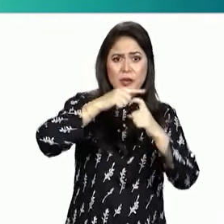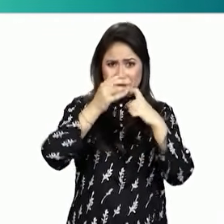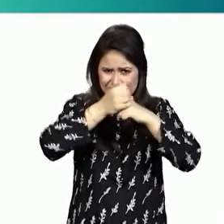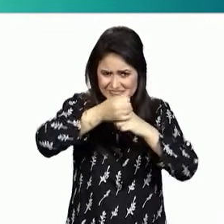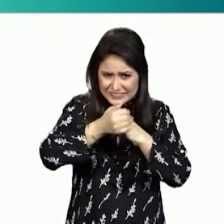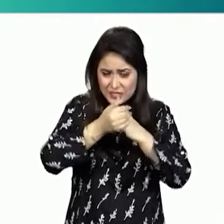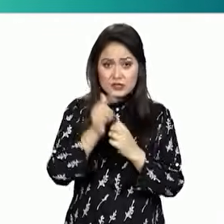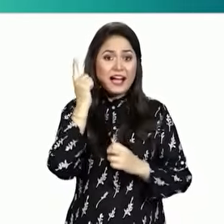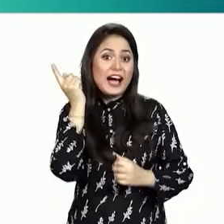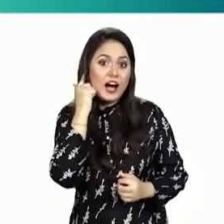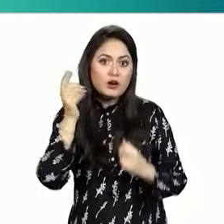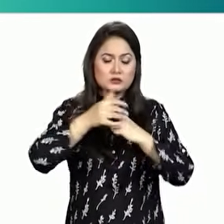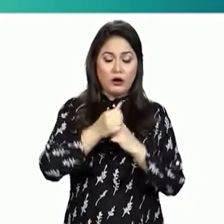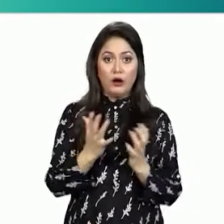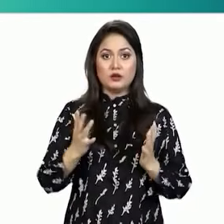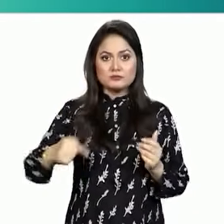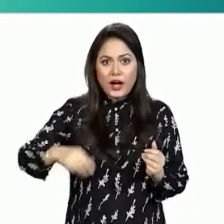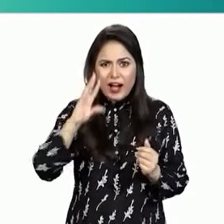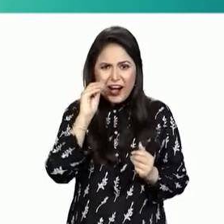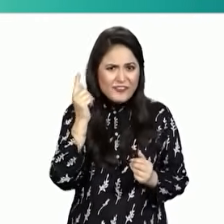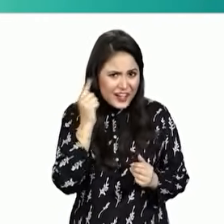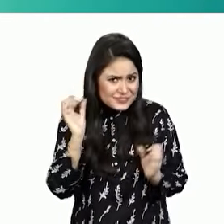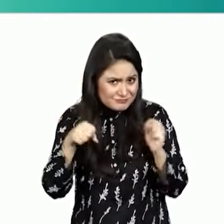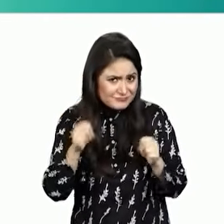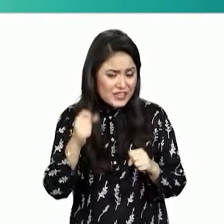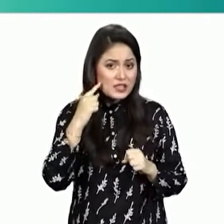چٹکنے یا بلبلے پھوٹنے کی آوازیں آتی ہیں۔